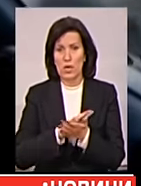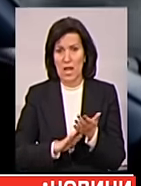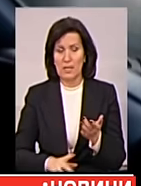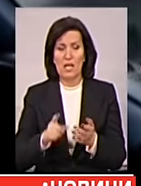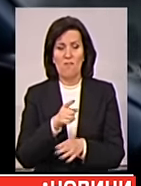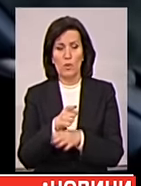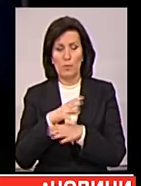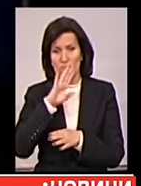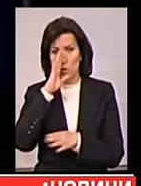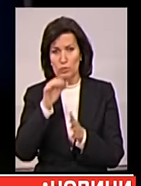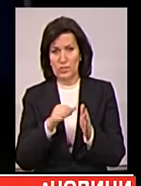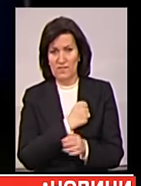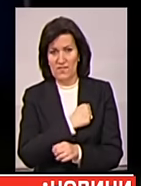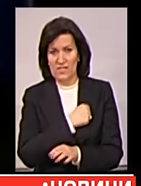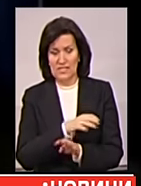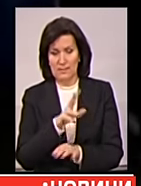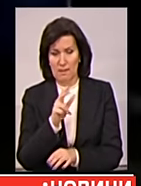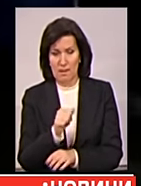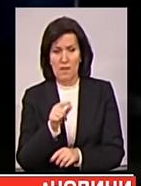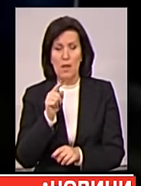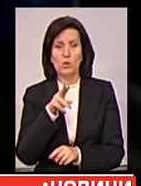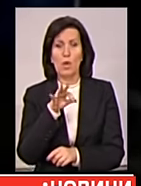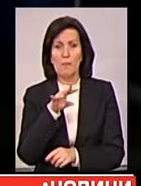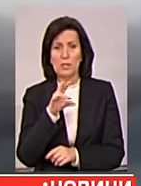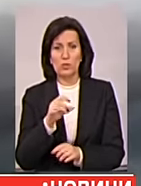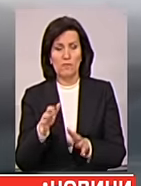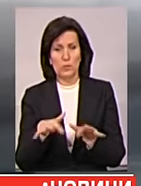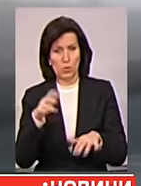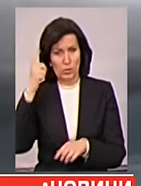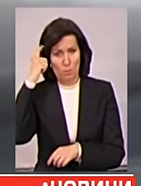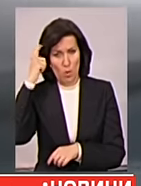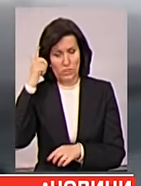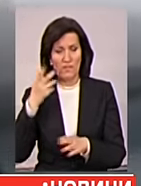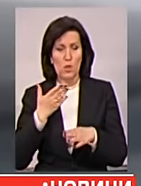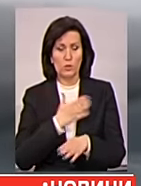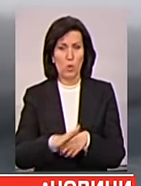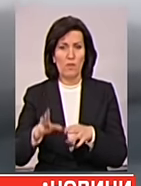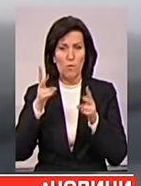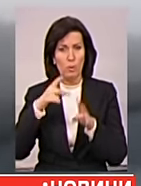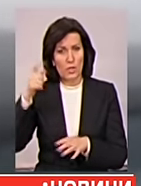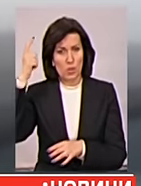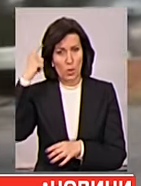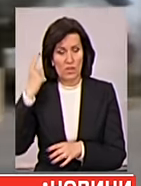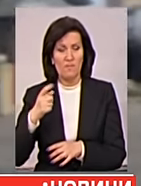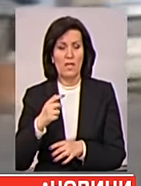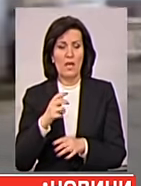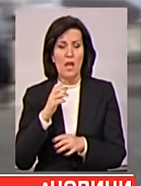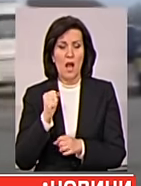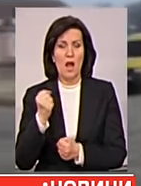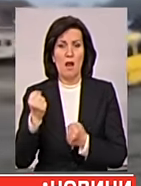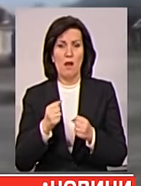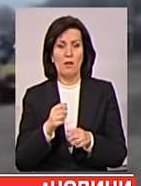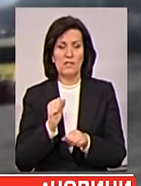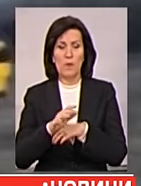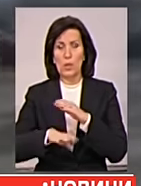відкрили ворожі війська, повідомляє штаб АТО. У Толмачової струс мозку та осколкове поранення голови. А Дам'яку травмувало